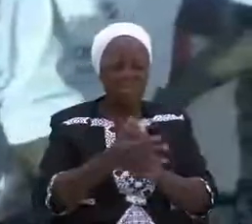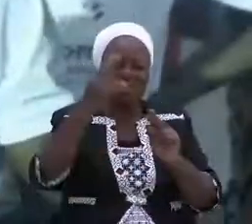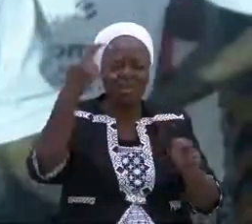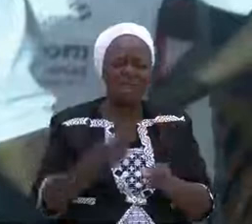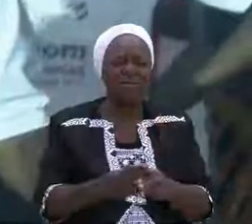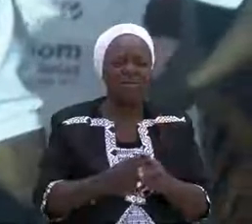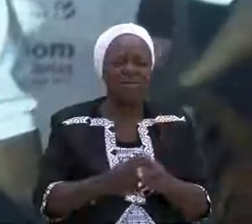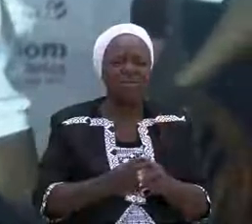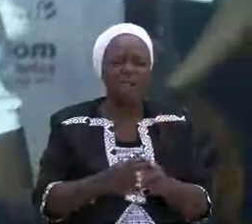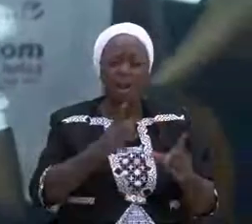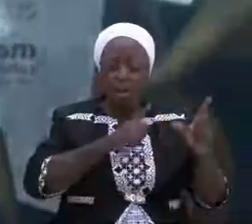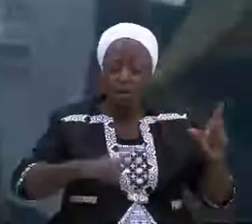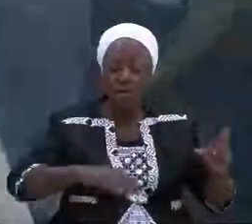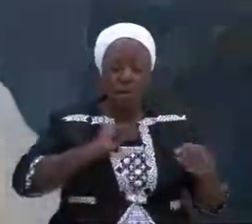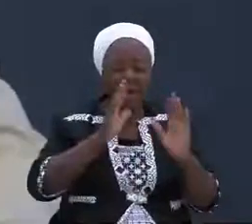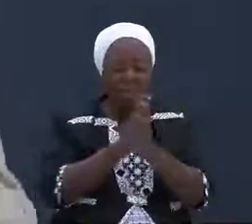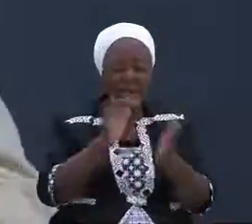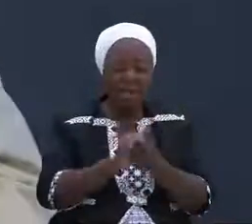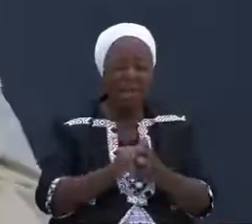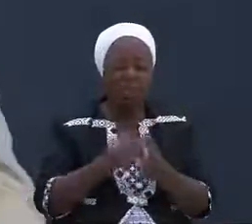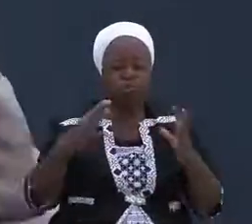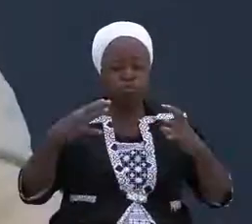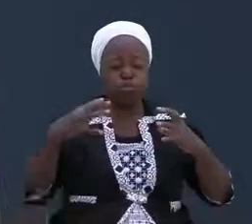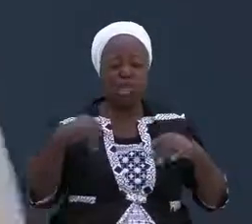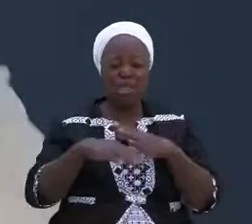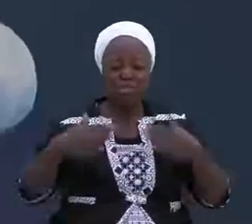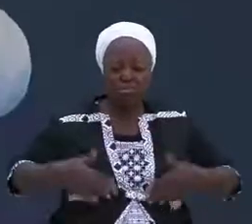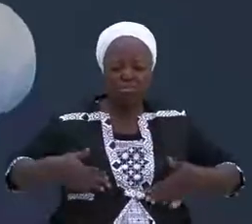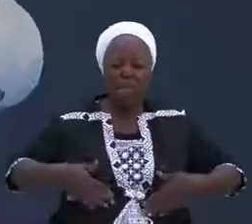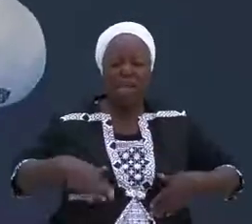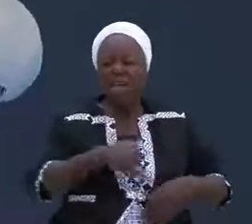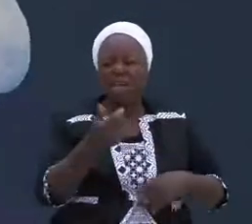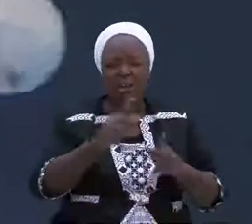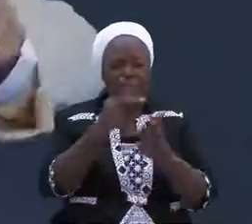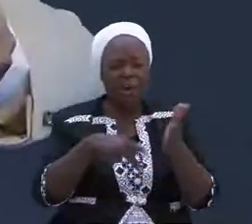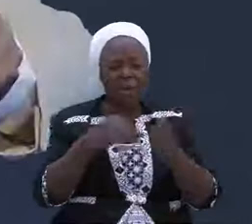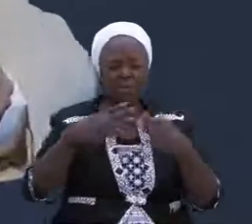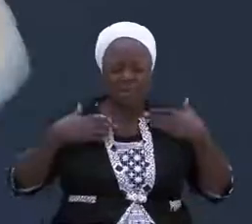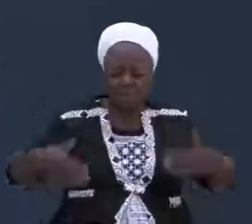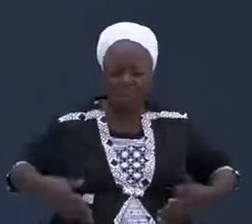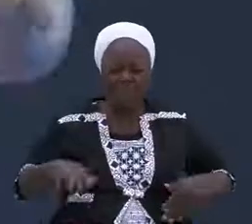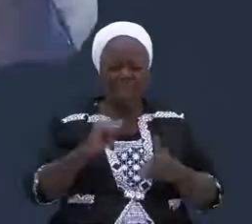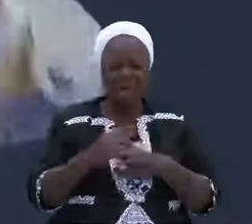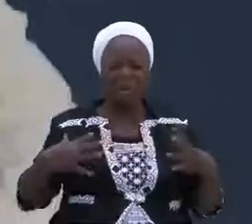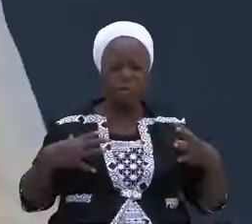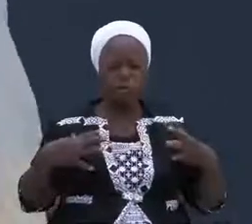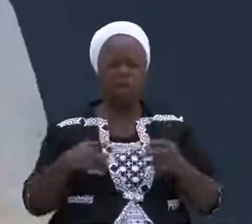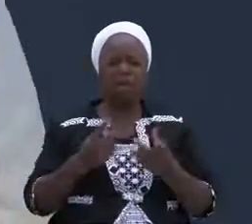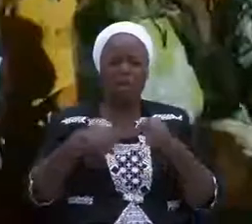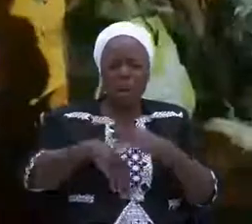de Jésus. Je prie que l'enflement au ventre, partout du corps, que ce